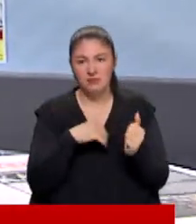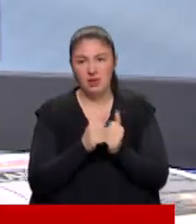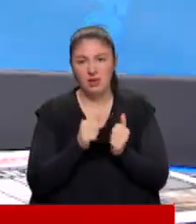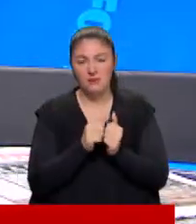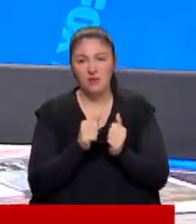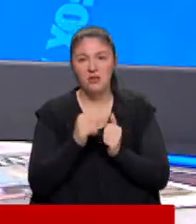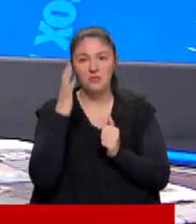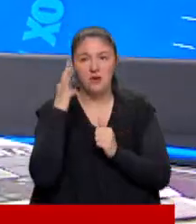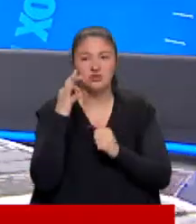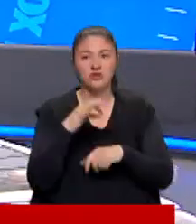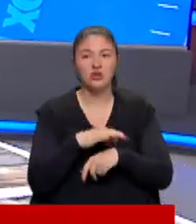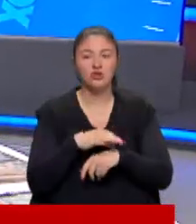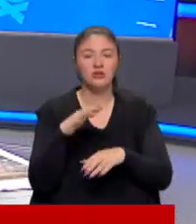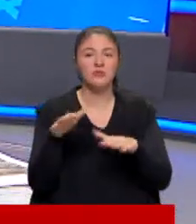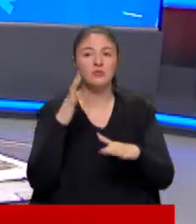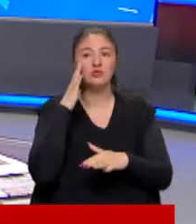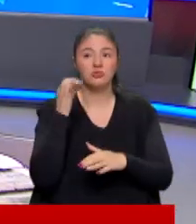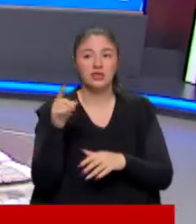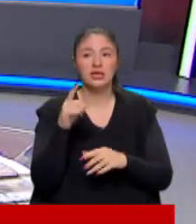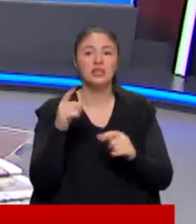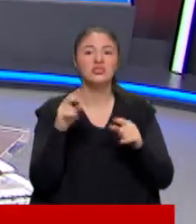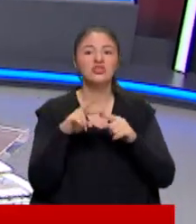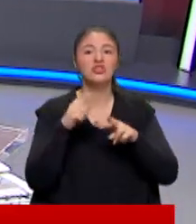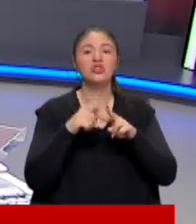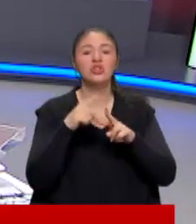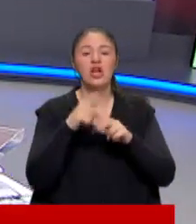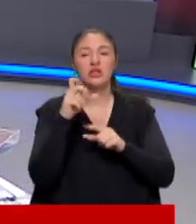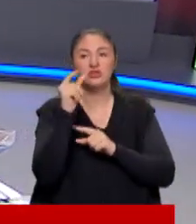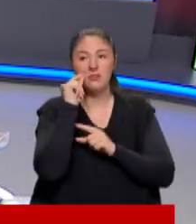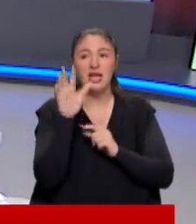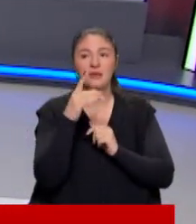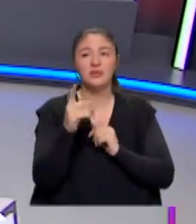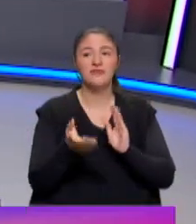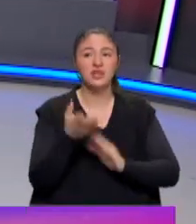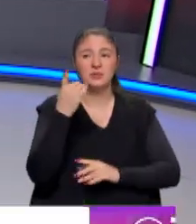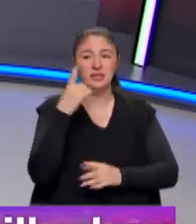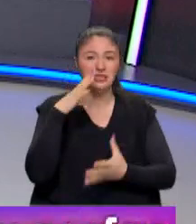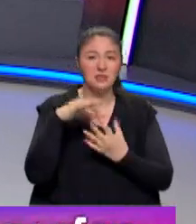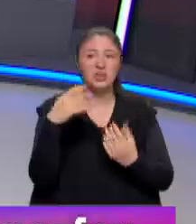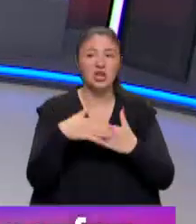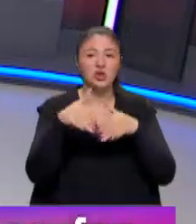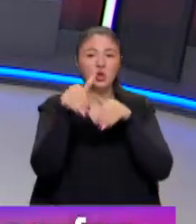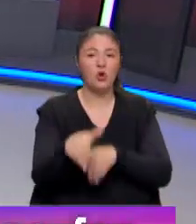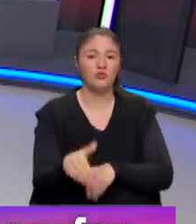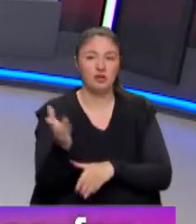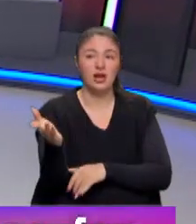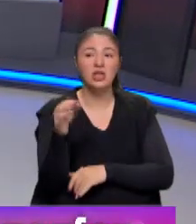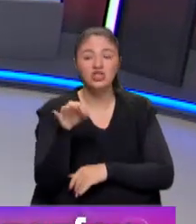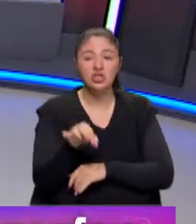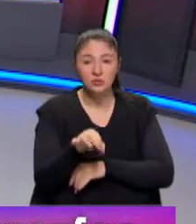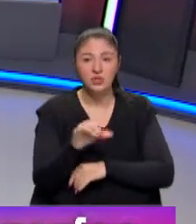bakalım. Profesör Doktor deprem uzmanı Profesör Doktor Naci Görür, 50 binden fazla insanı bir gecede gömdüler.